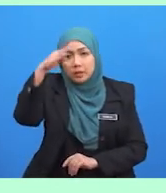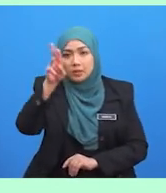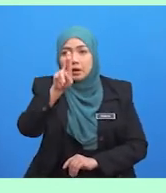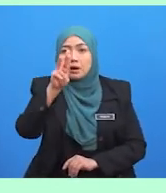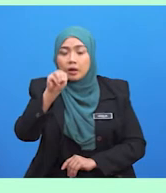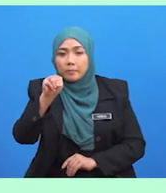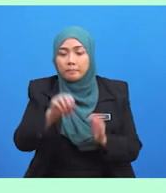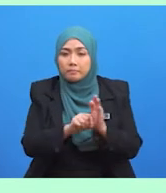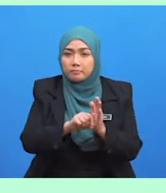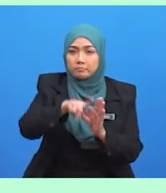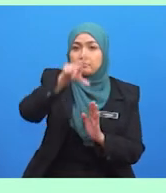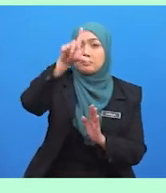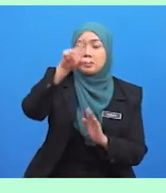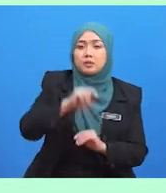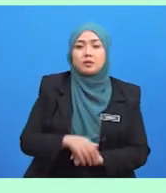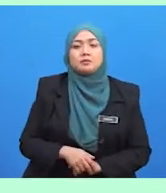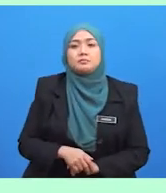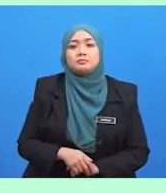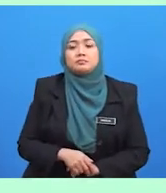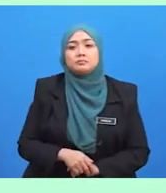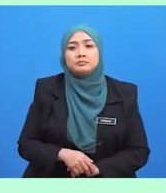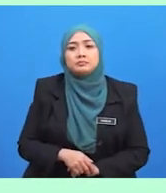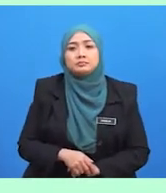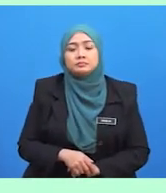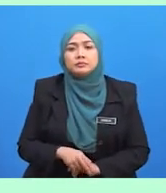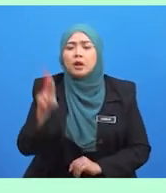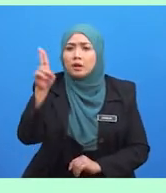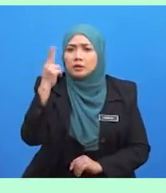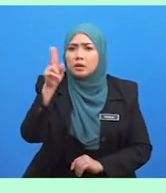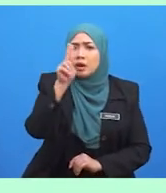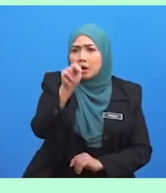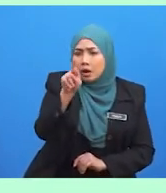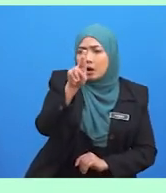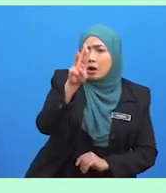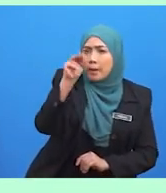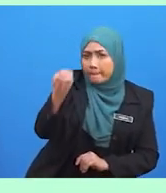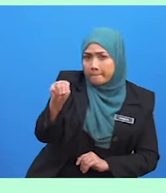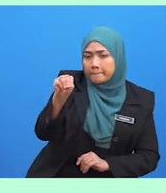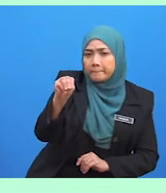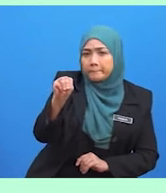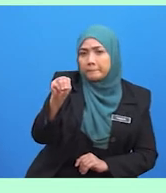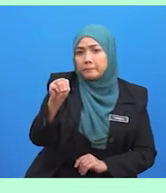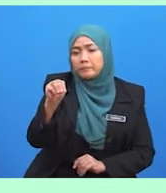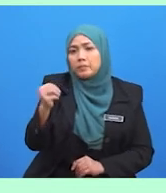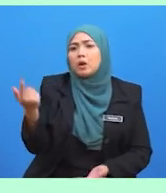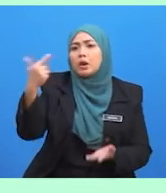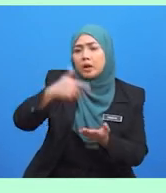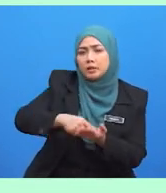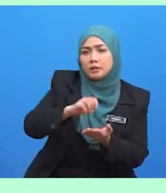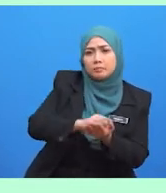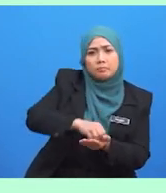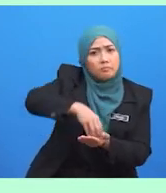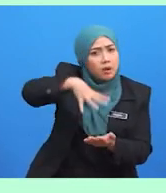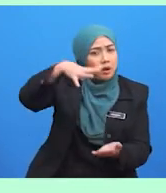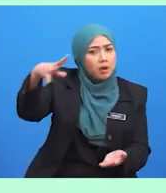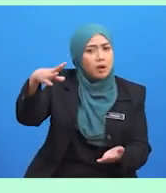Malaysia meningkat. Dalam situasi ini, harga ringgit Malaysia akan menjadi semakin mahal kepada